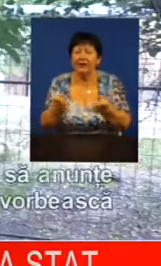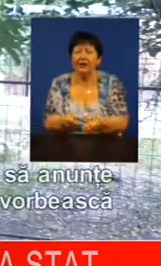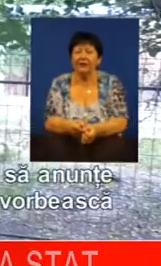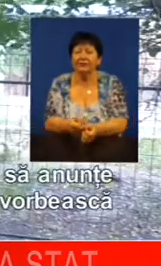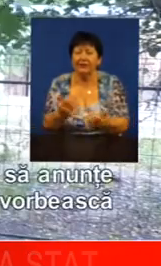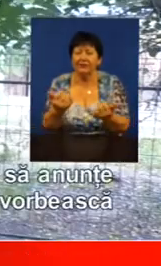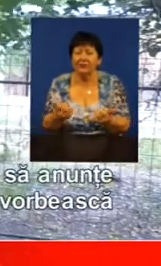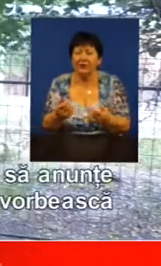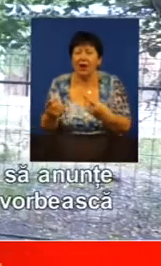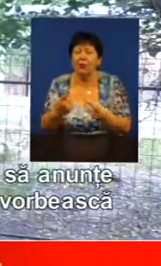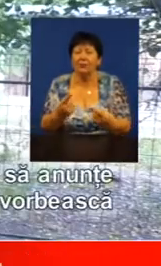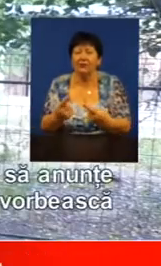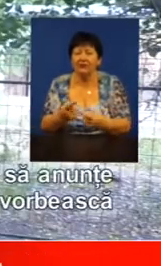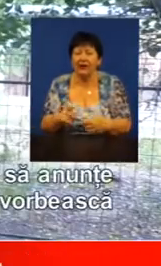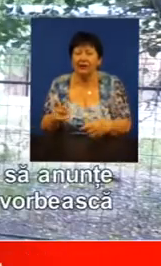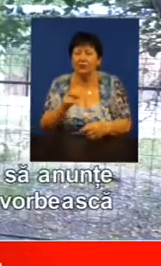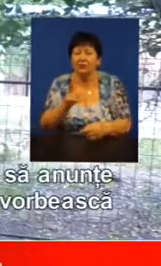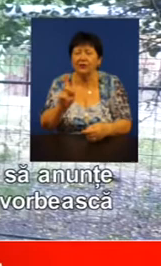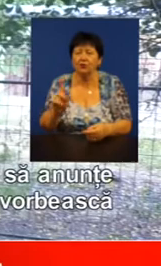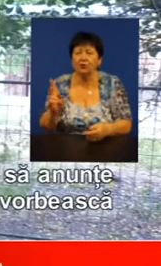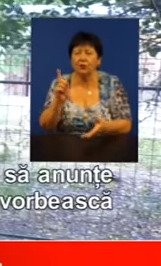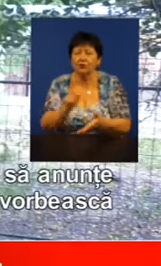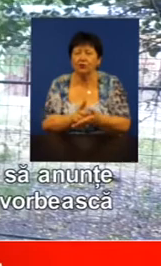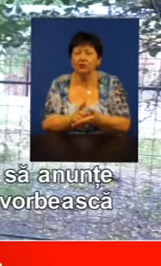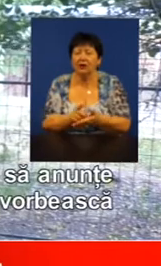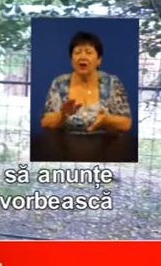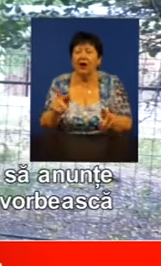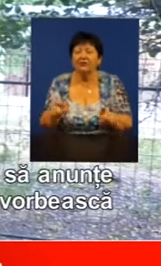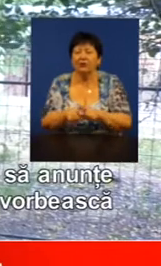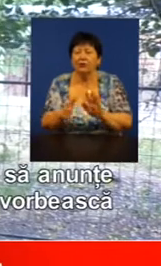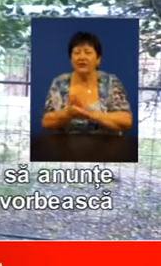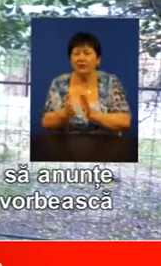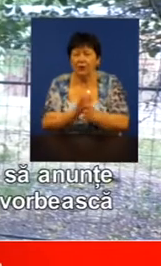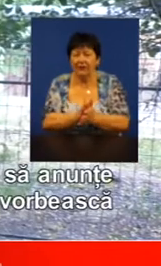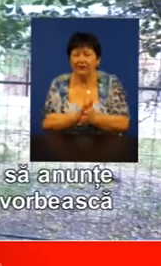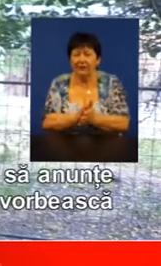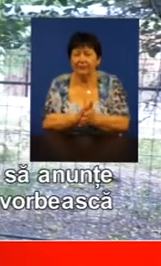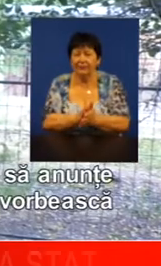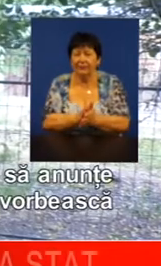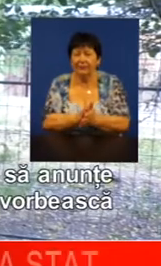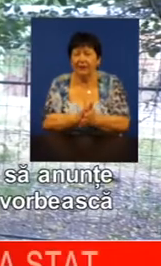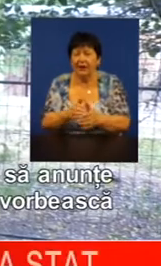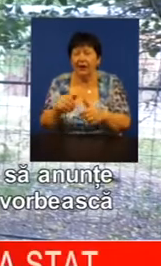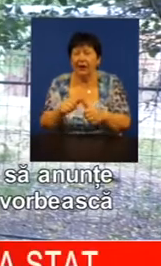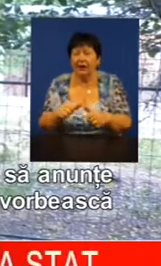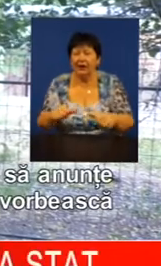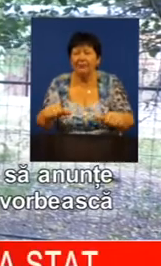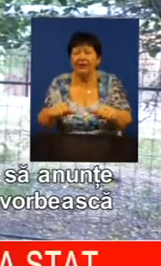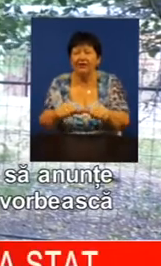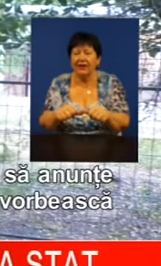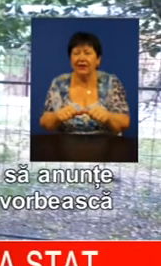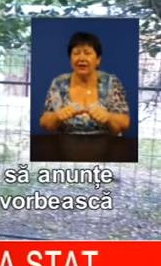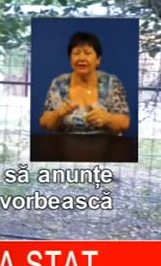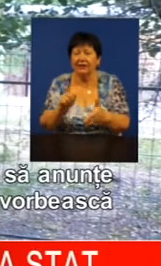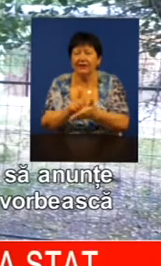Мы сегодня это обсуждали, что первый, кто должен вводить чрезвычайную ситуацию и с каждым экономическим агентом поговорить и